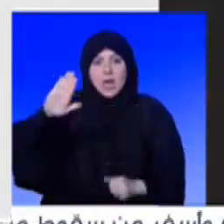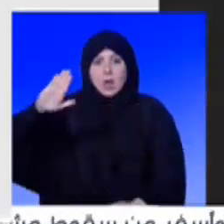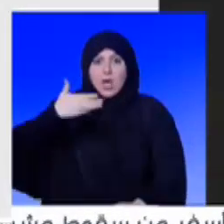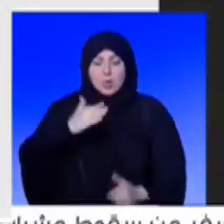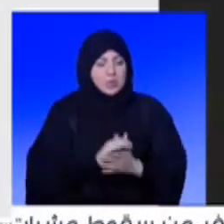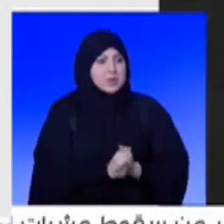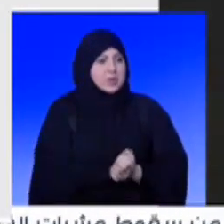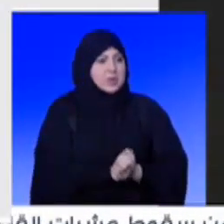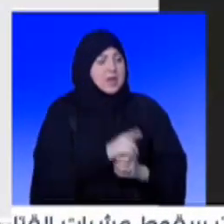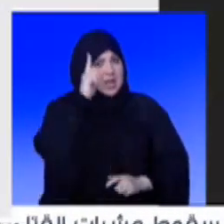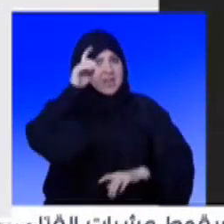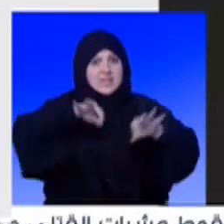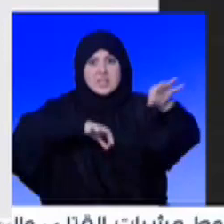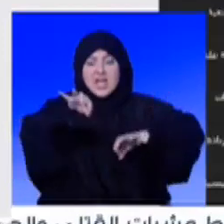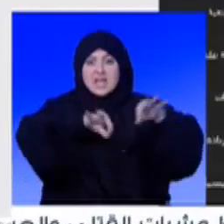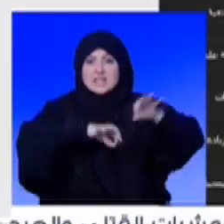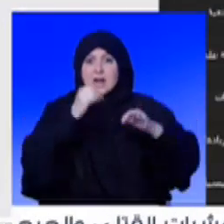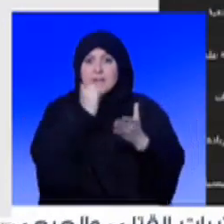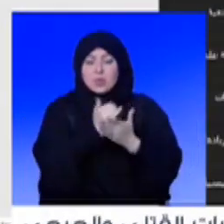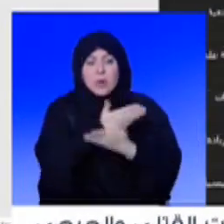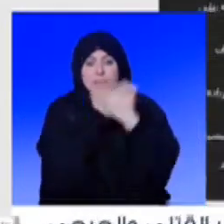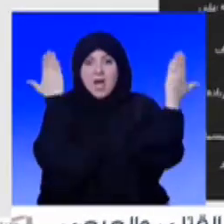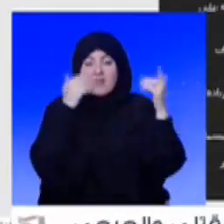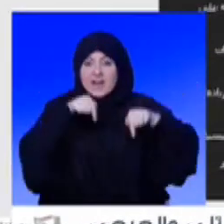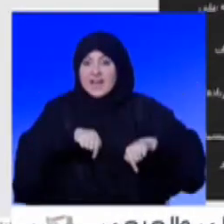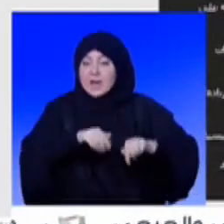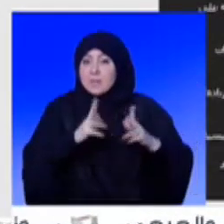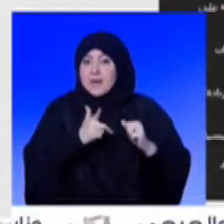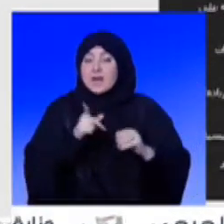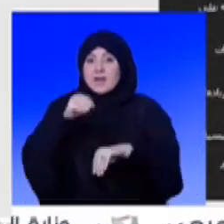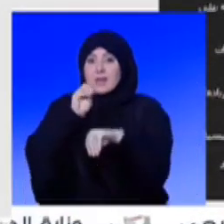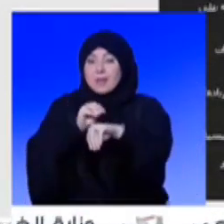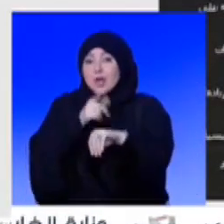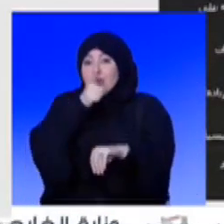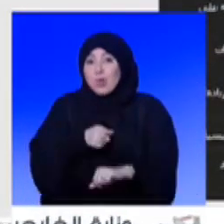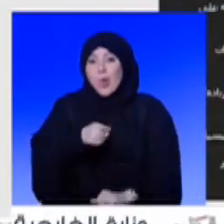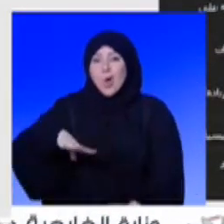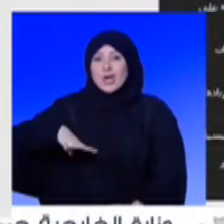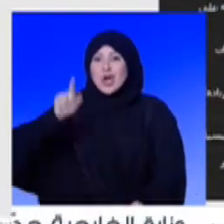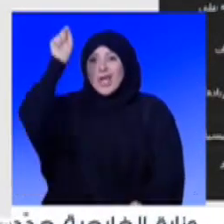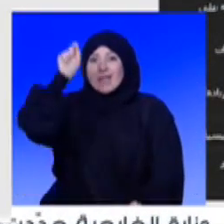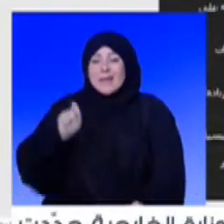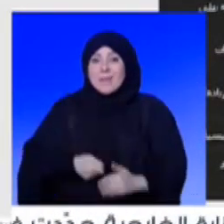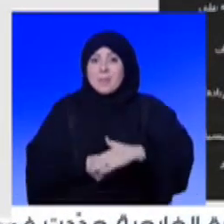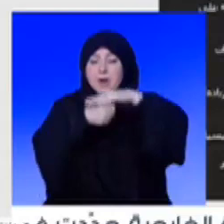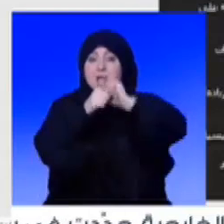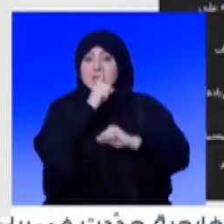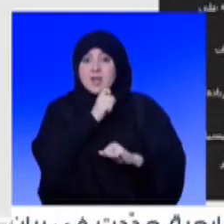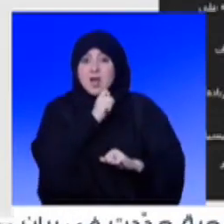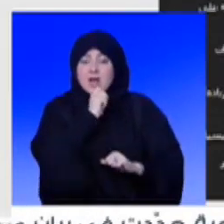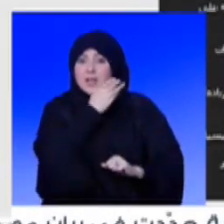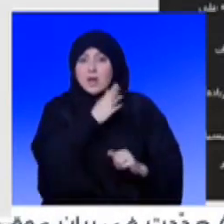الاخرين الخطه التي توخت جهه مجهوله حتى الساعه نسبت الى حضره صاحب السمو والشيخ تميم بن حمد ال ثاني امير